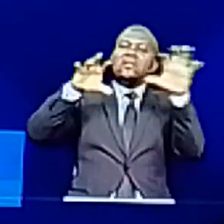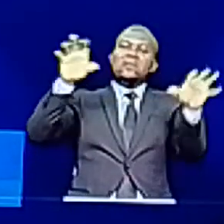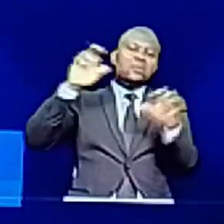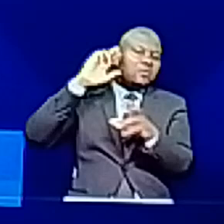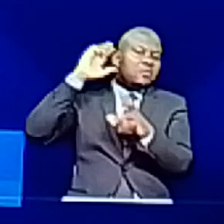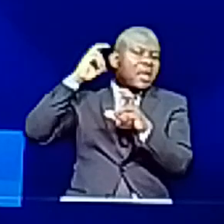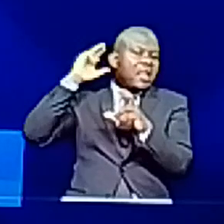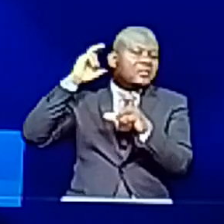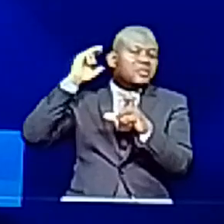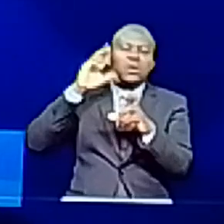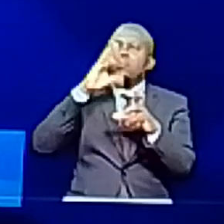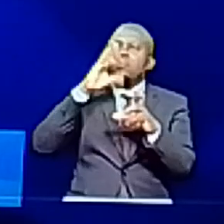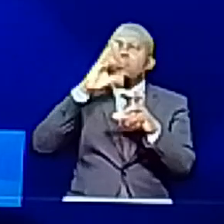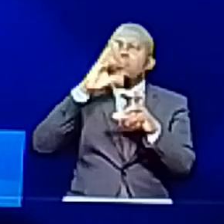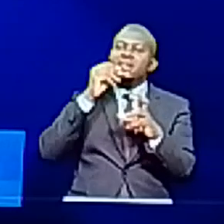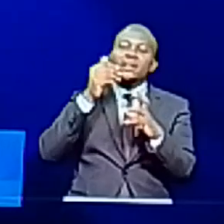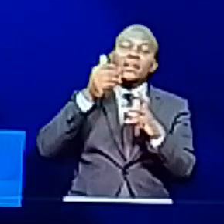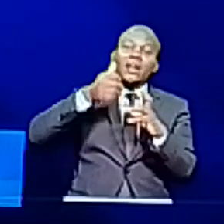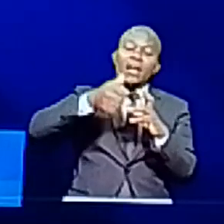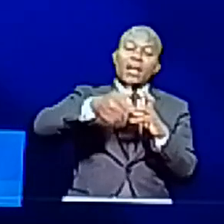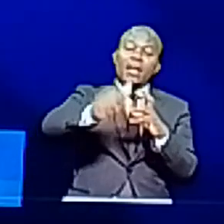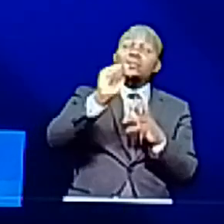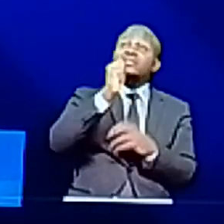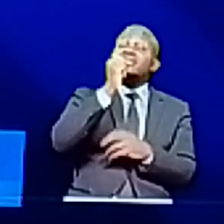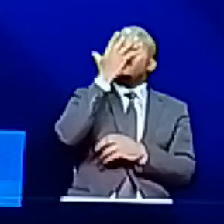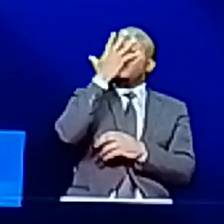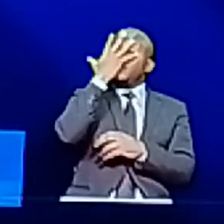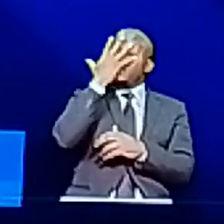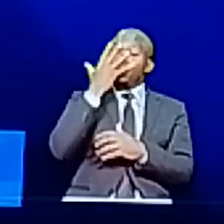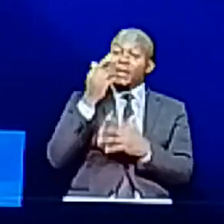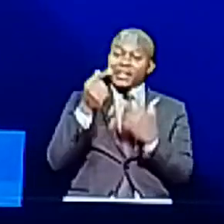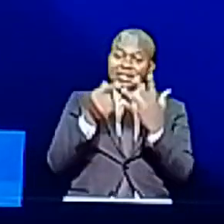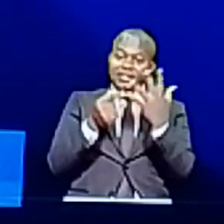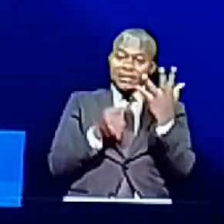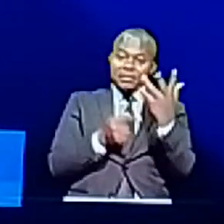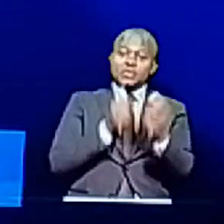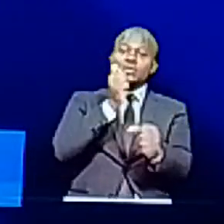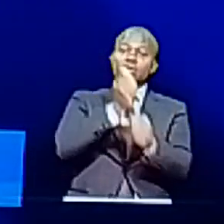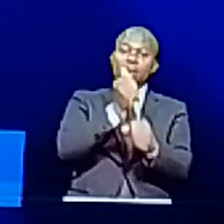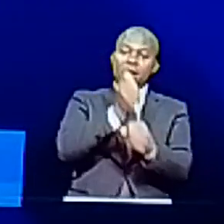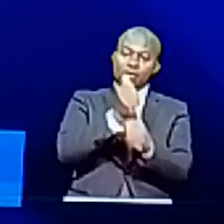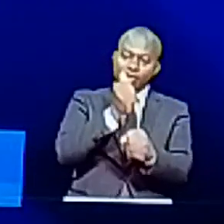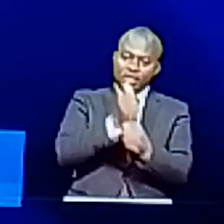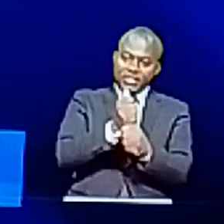maradiyo abo ngabo ni icumwe ry'ibyo bakoze